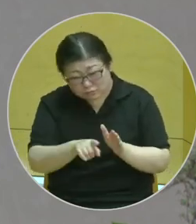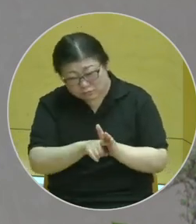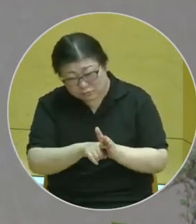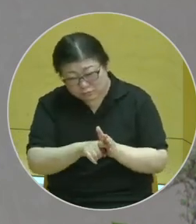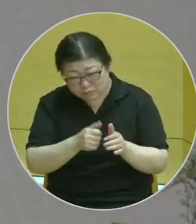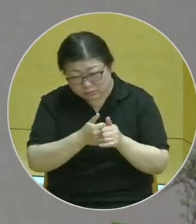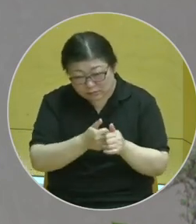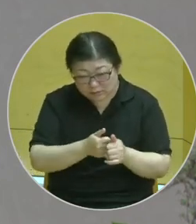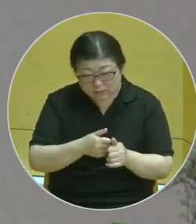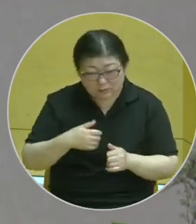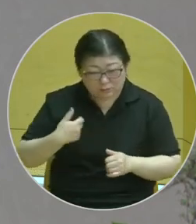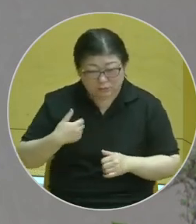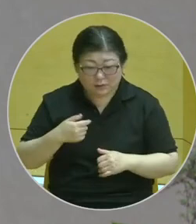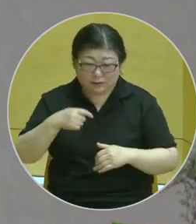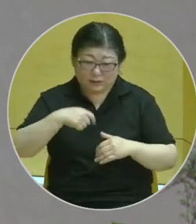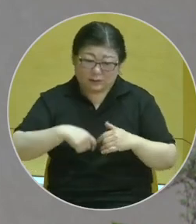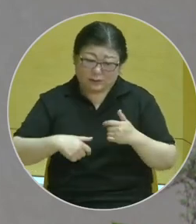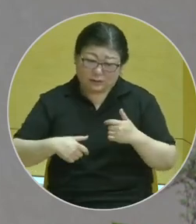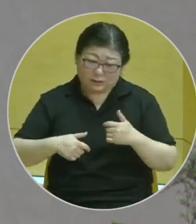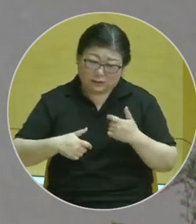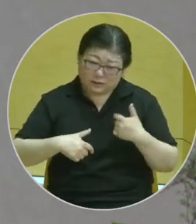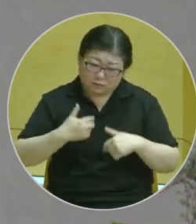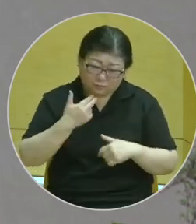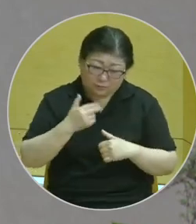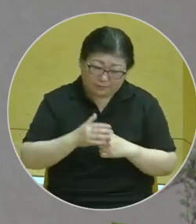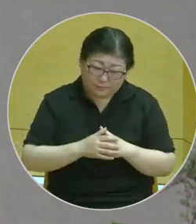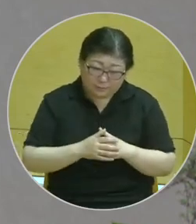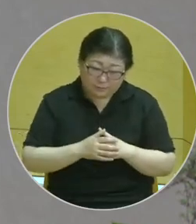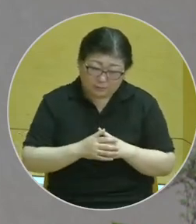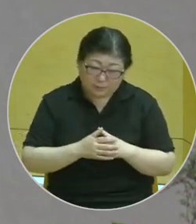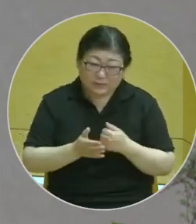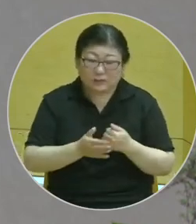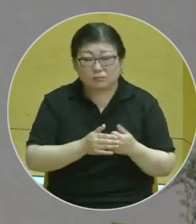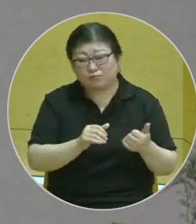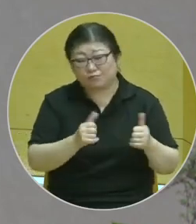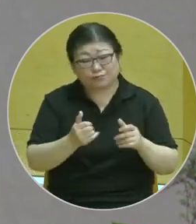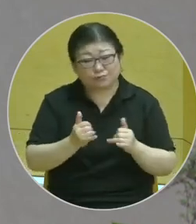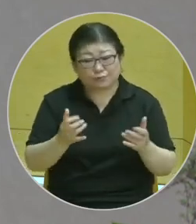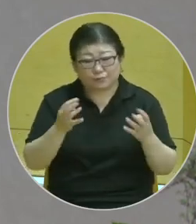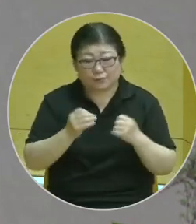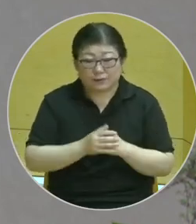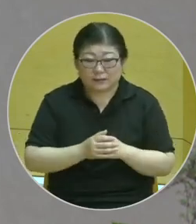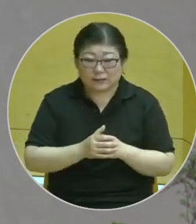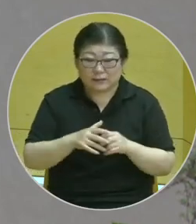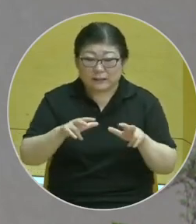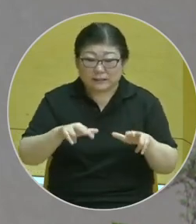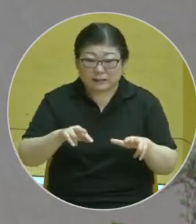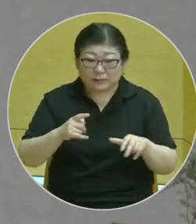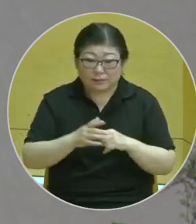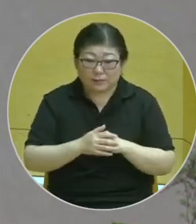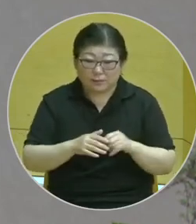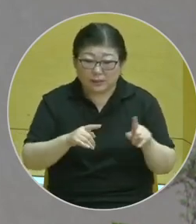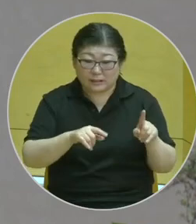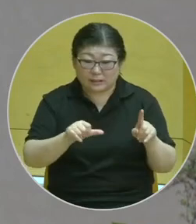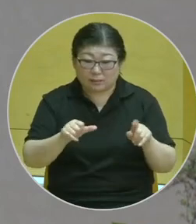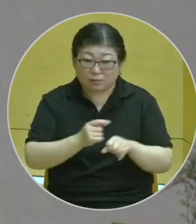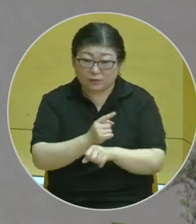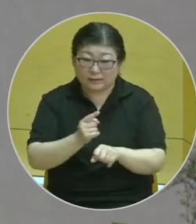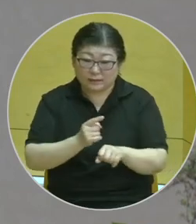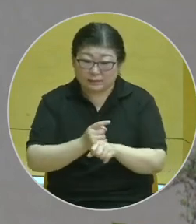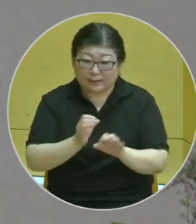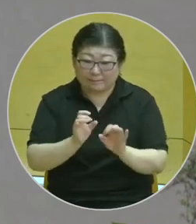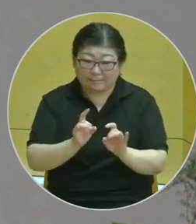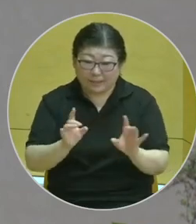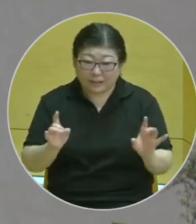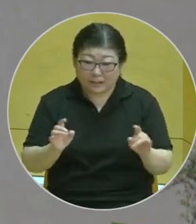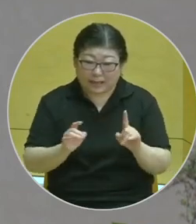내 성인 특방 엽서 그간 면 이거 어떻게해요 죽는 거예요 지금도 1.5 시간 마다 한 명씩 주고요 전세계에서 oecd